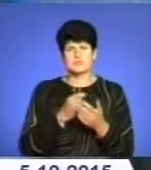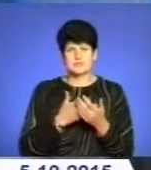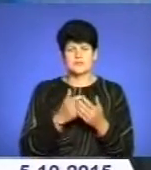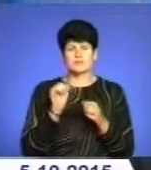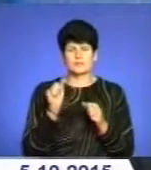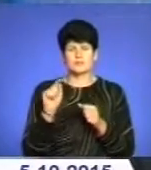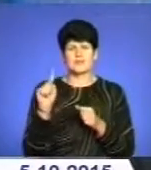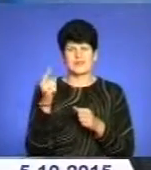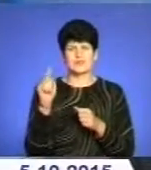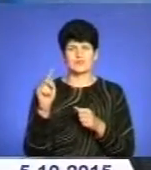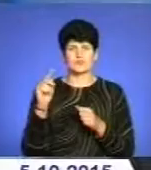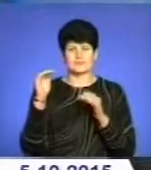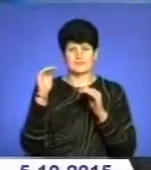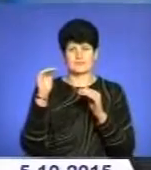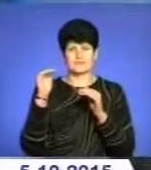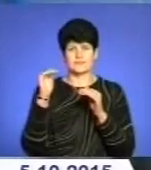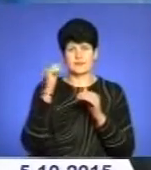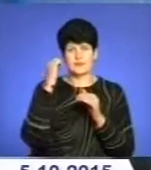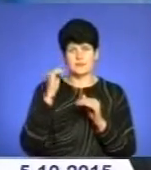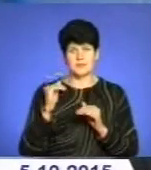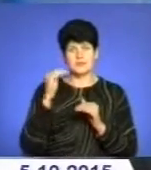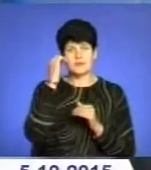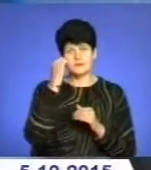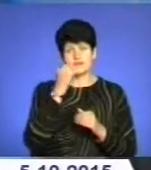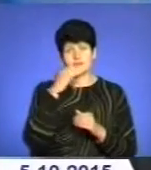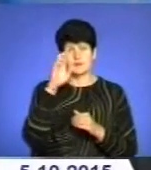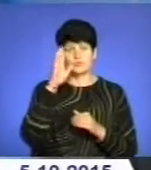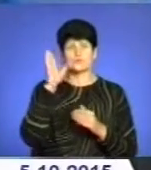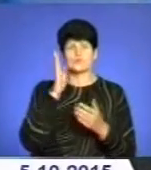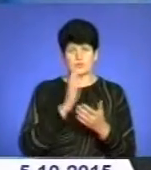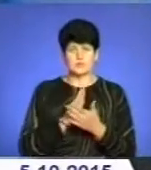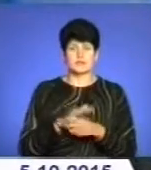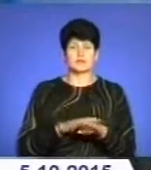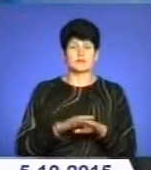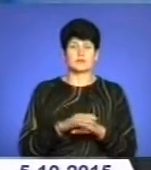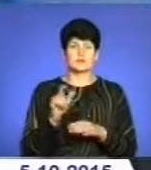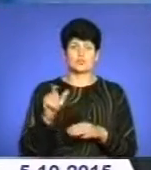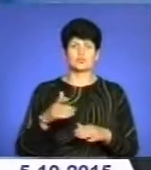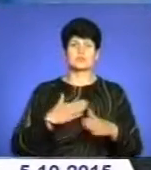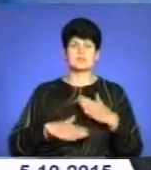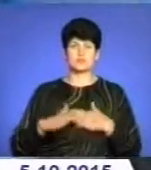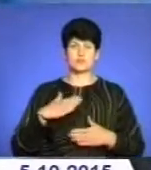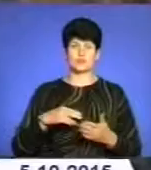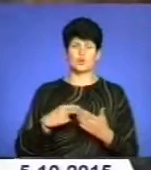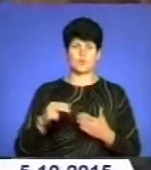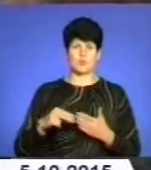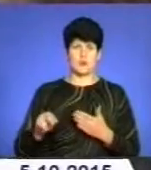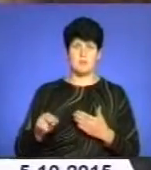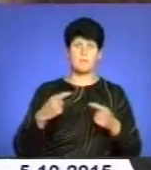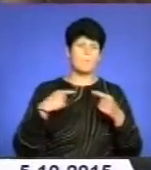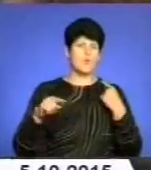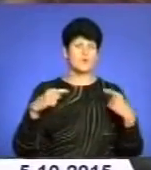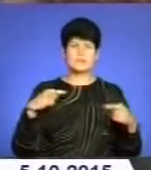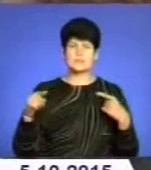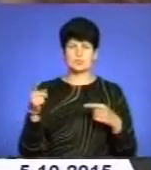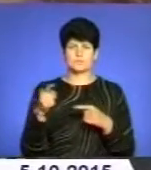на гривню ще менше, але дякувати Богу, що і так є на ринку. І люди задоволені купляють. По-різному